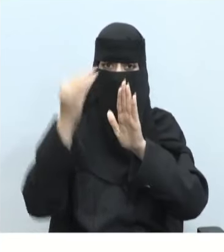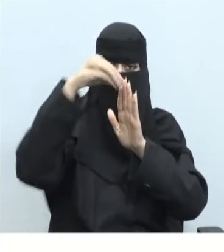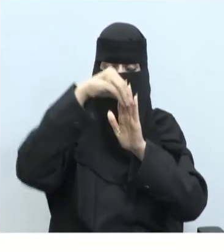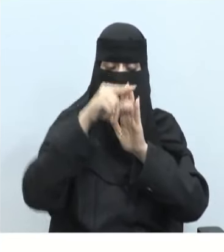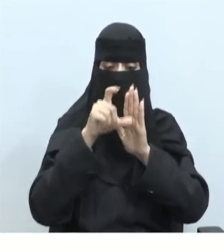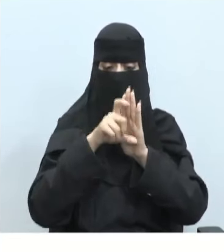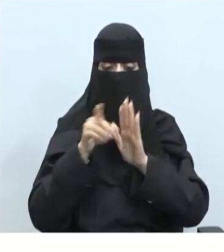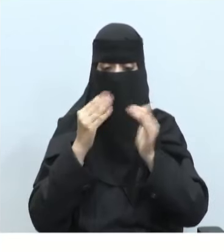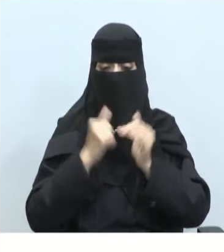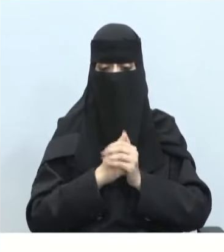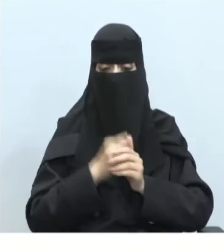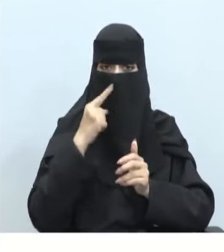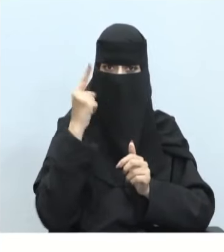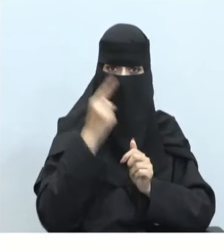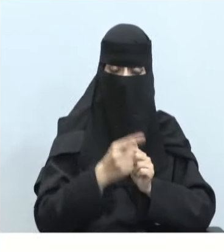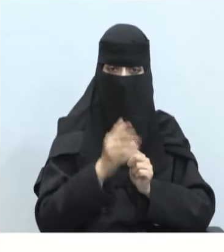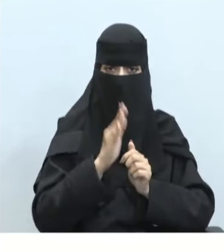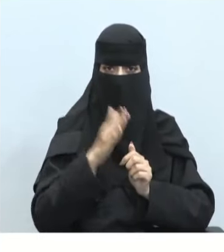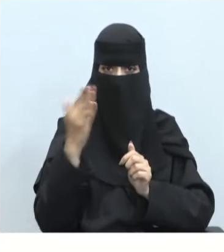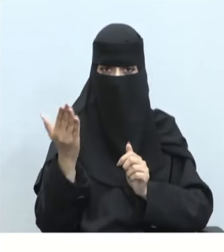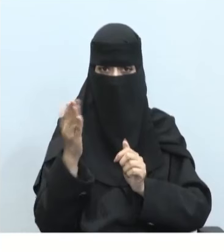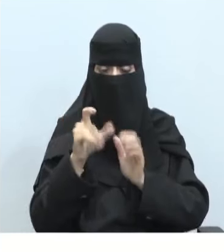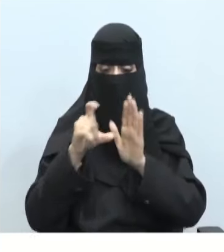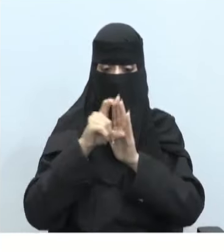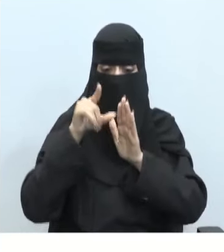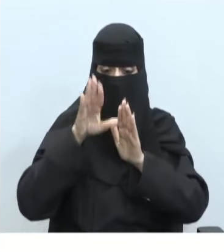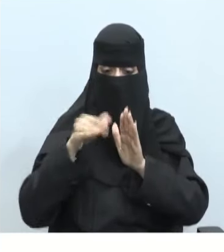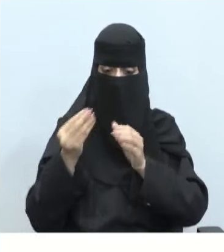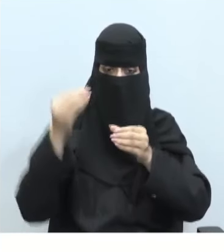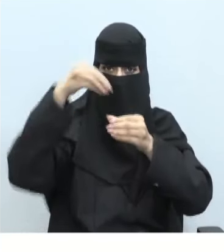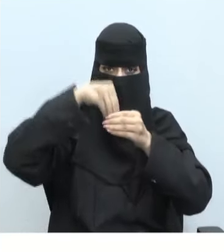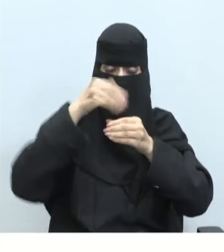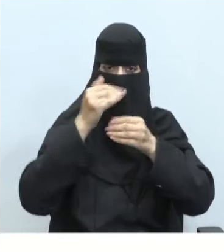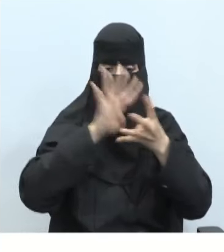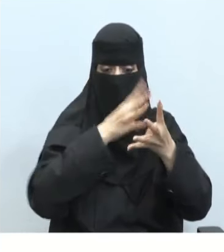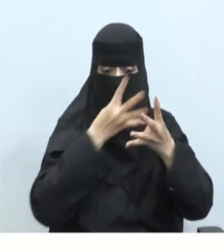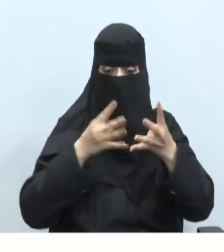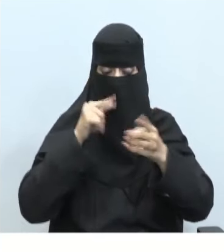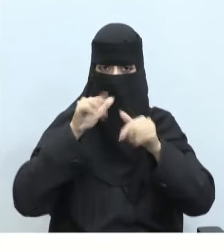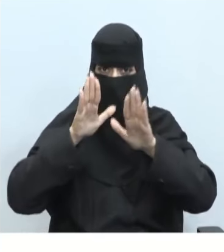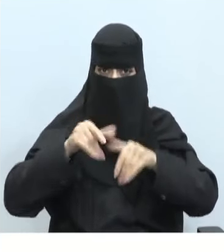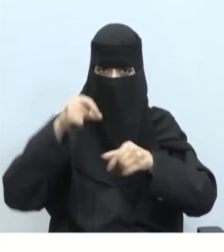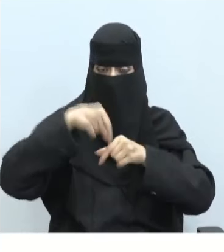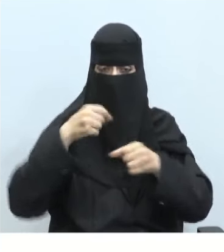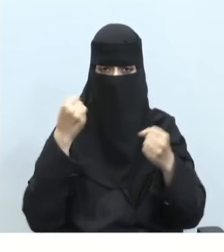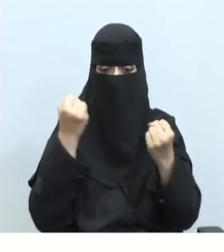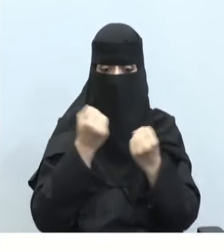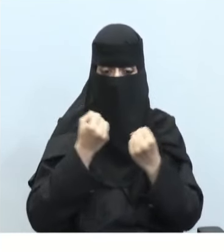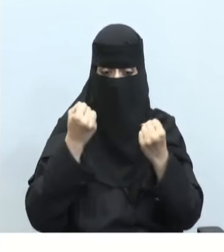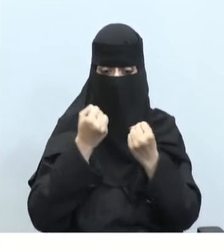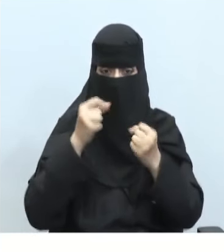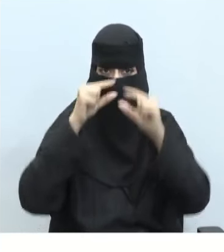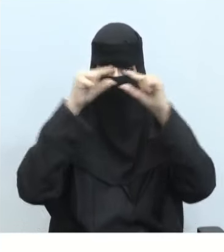الخليه امر محاذاه النص داخل خليه داخل خليه جدول يوجد في التبويب